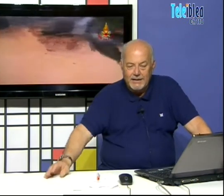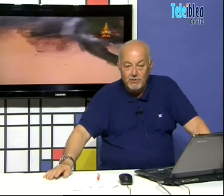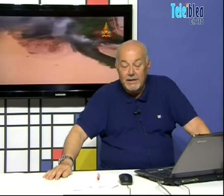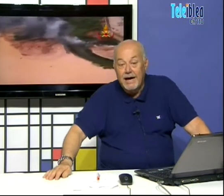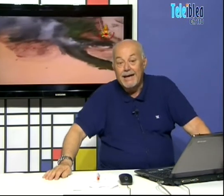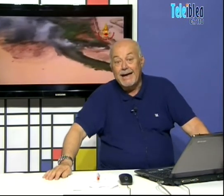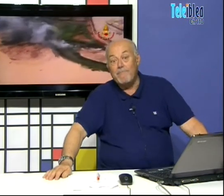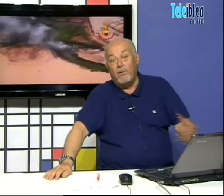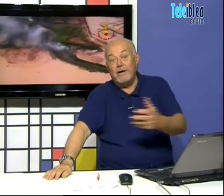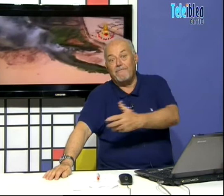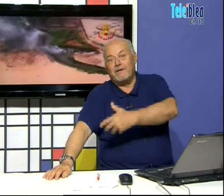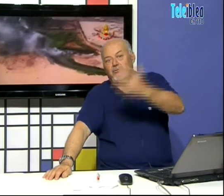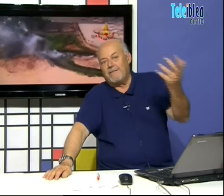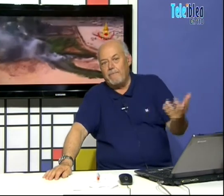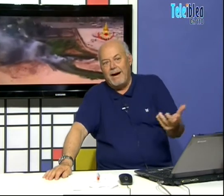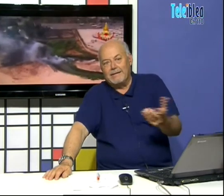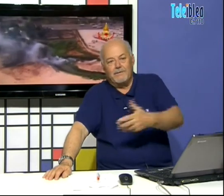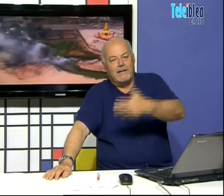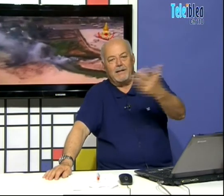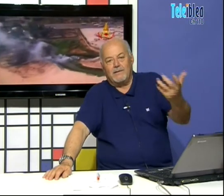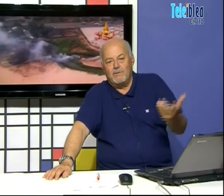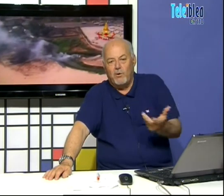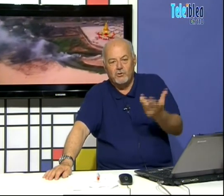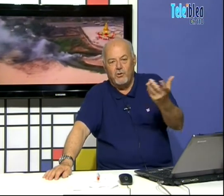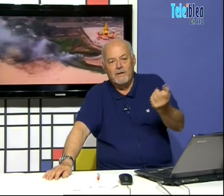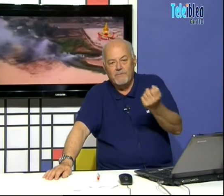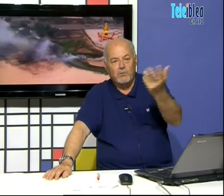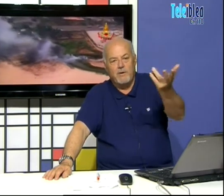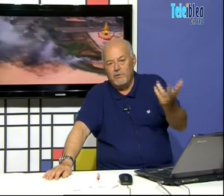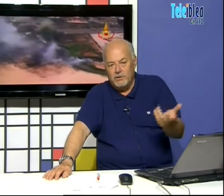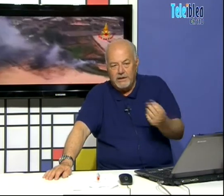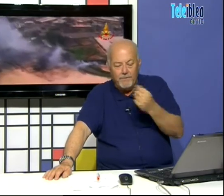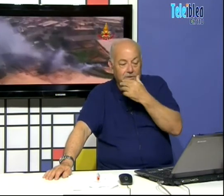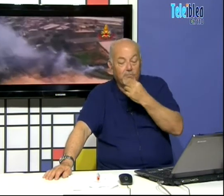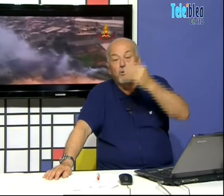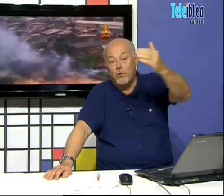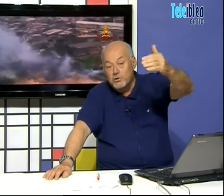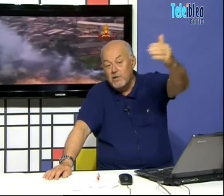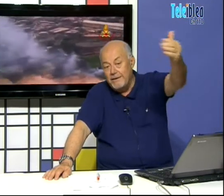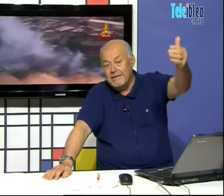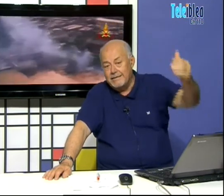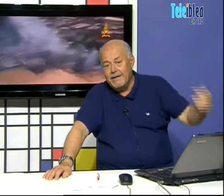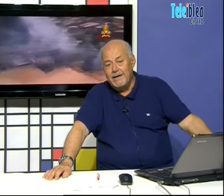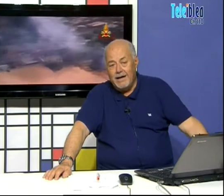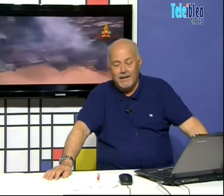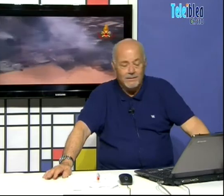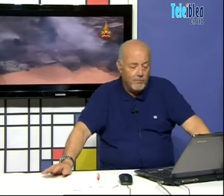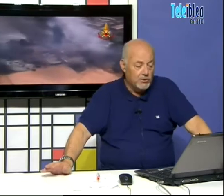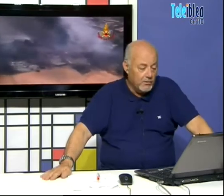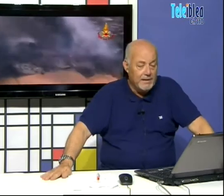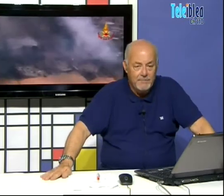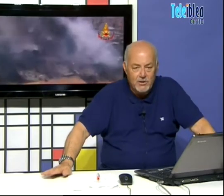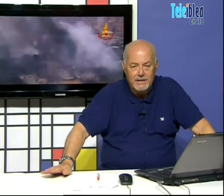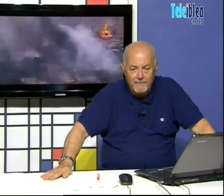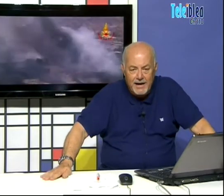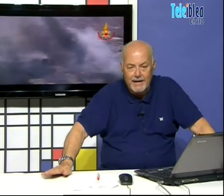l'innesco è stato di là e poi ha fatto una lampada, perché quel bosco in 2 minuti ha preso fuoco, così come in tanti altri